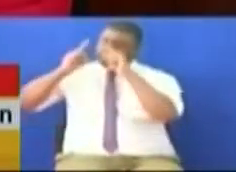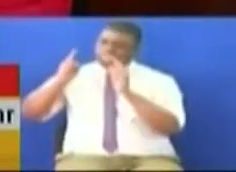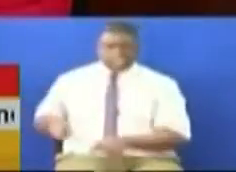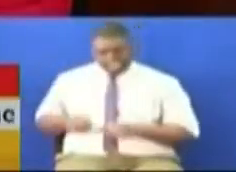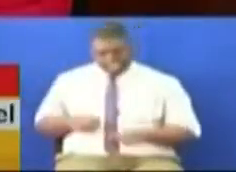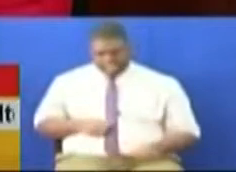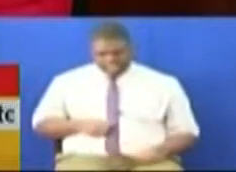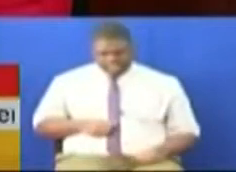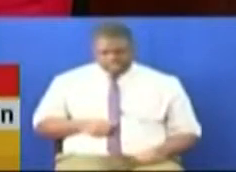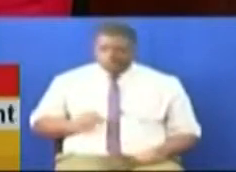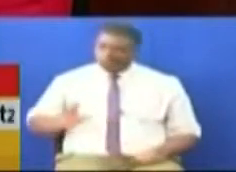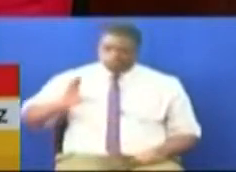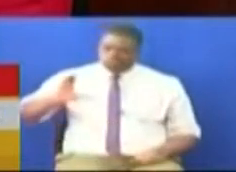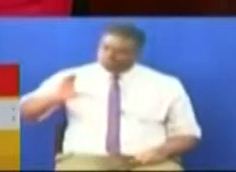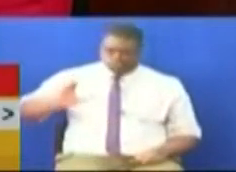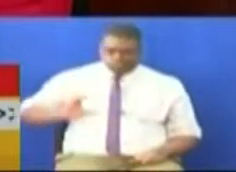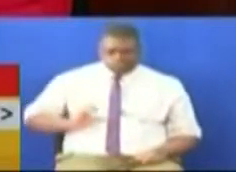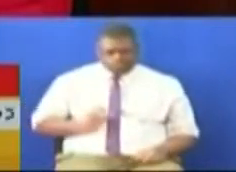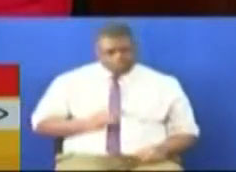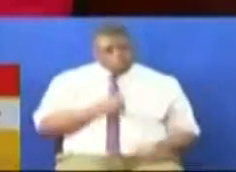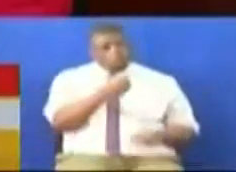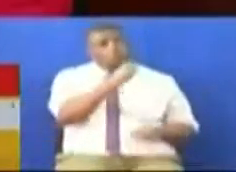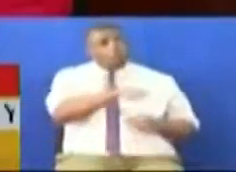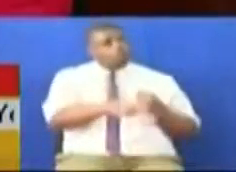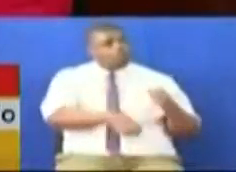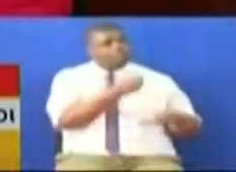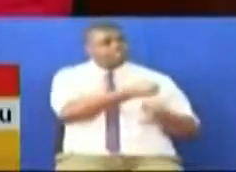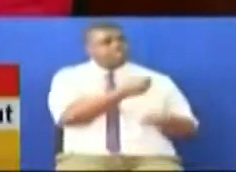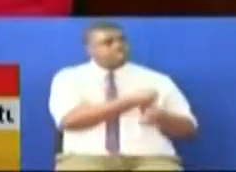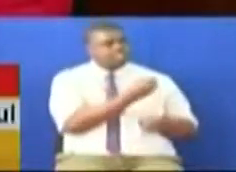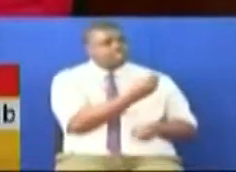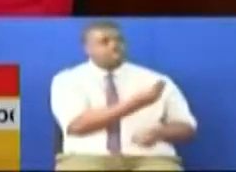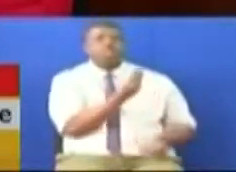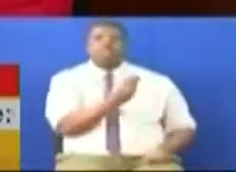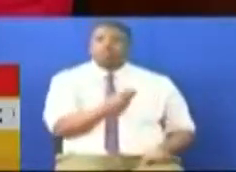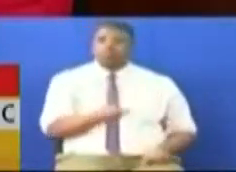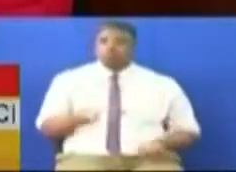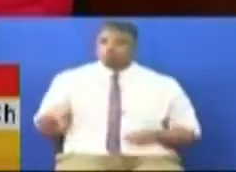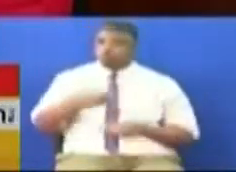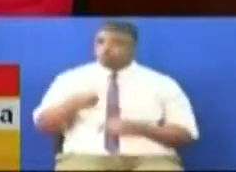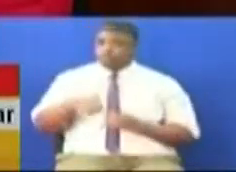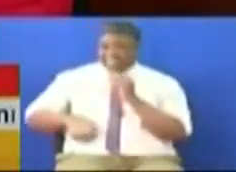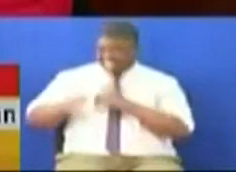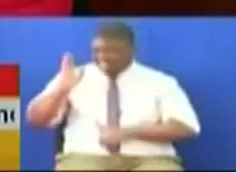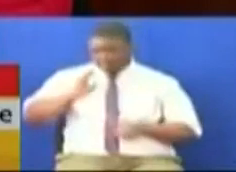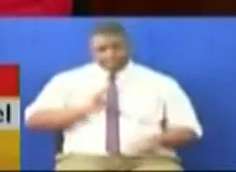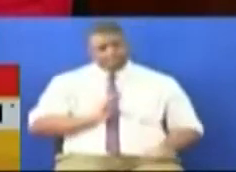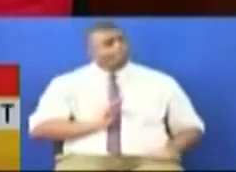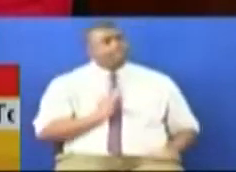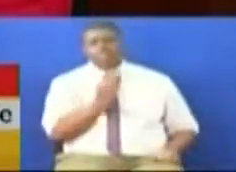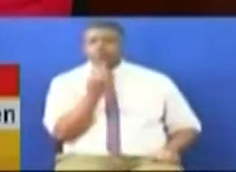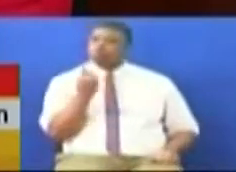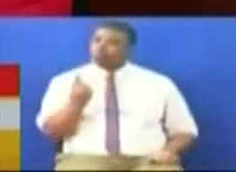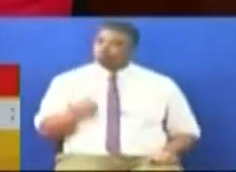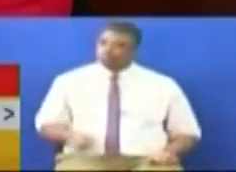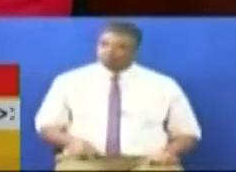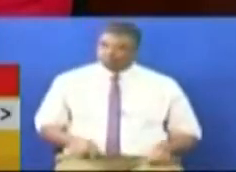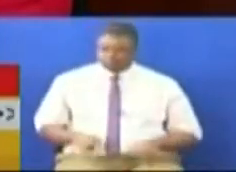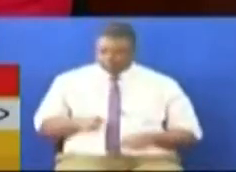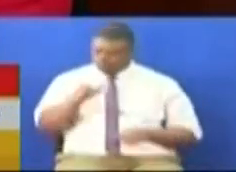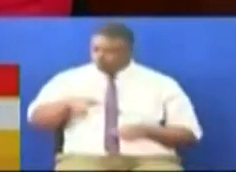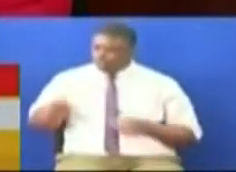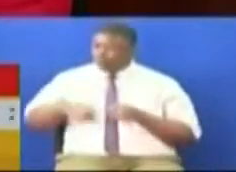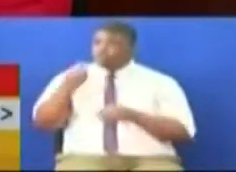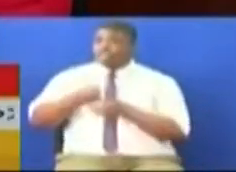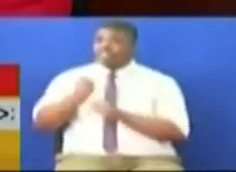wafanyakazi 33 walikopeshwa zaidi ya bilioni moja. Na wafanyakazi wapo, sio kwamba ni